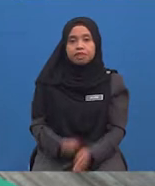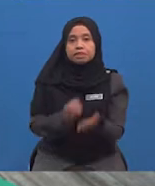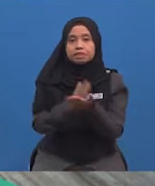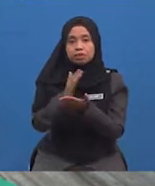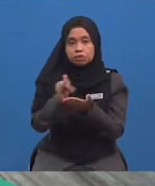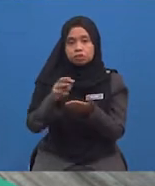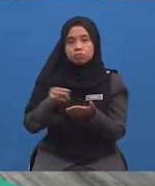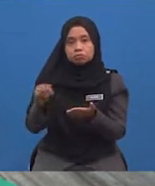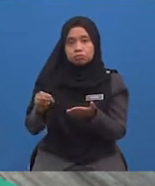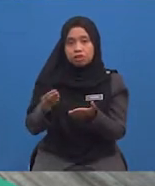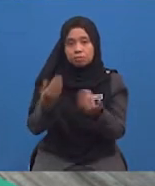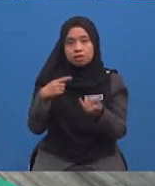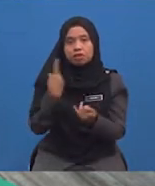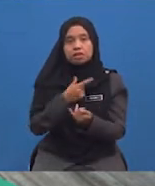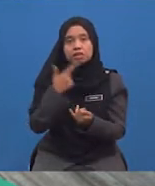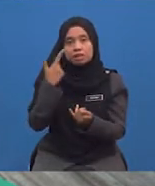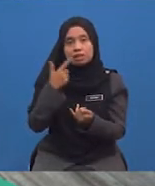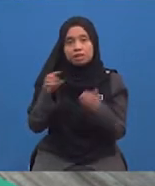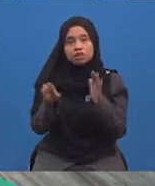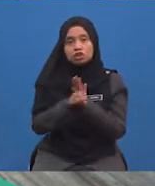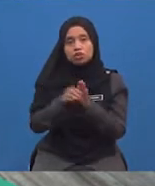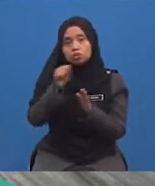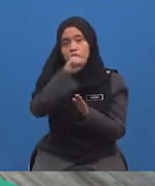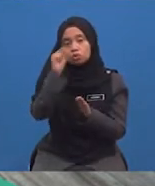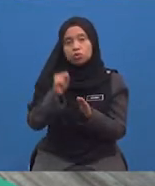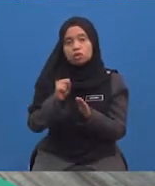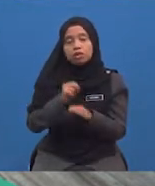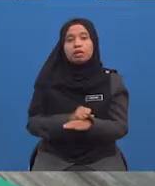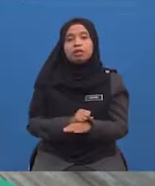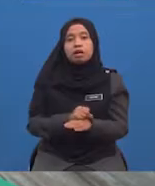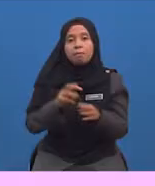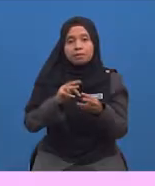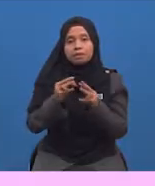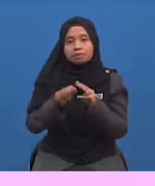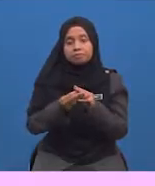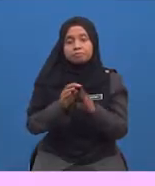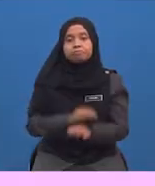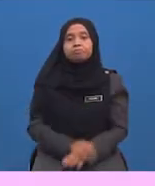Seterusnya, murid-murid, mari kita lihat contoh soalan penyelesaian masalah.